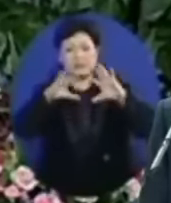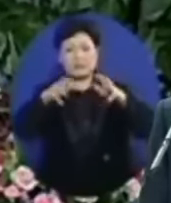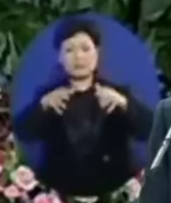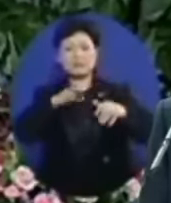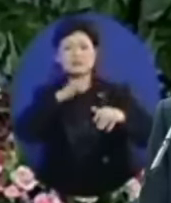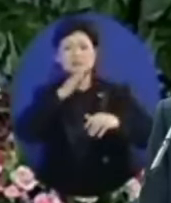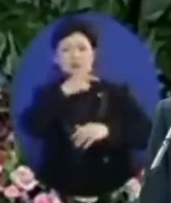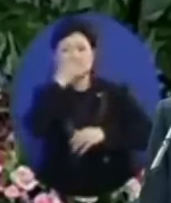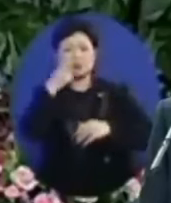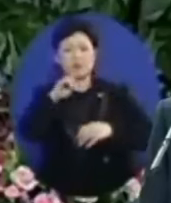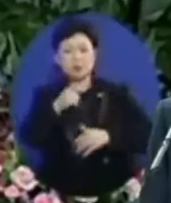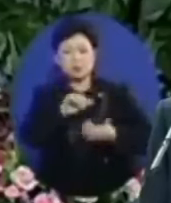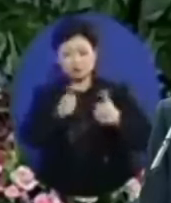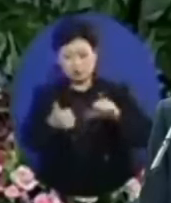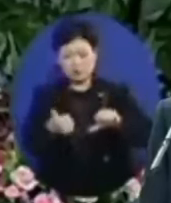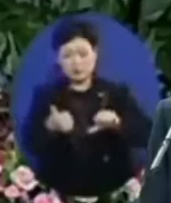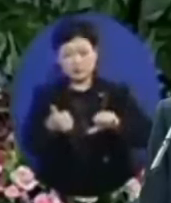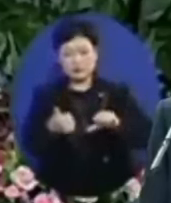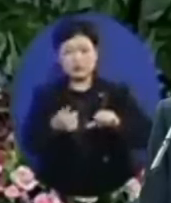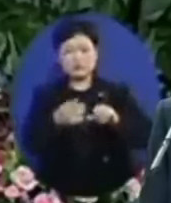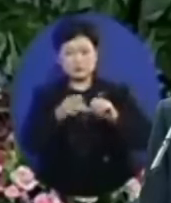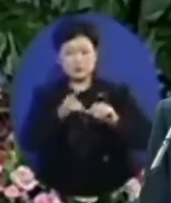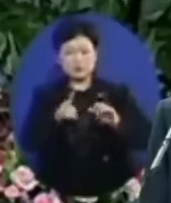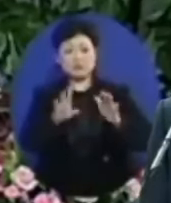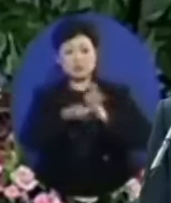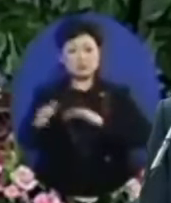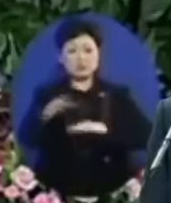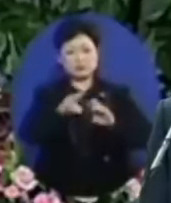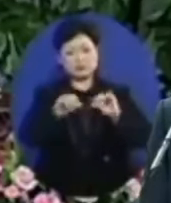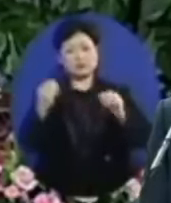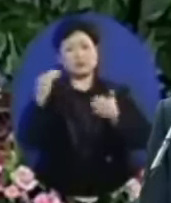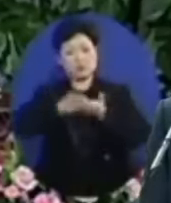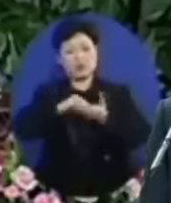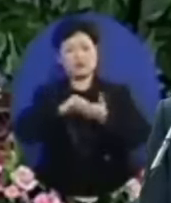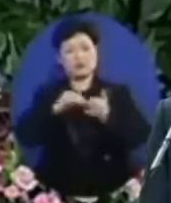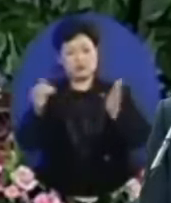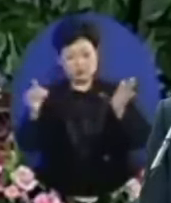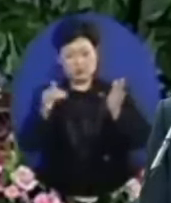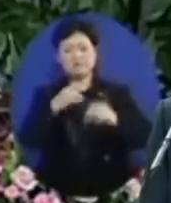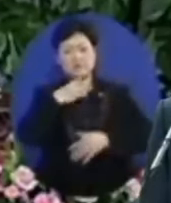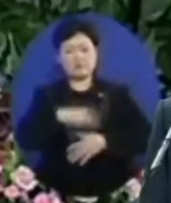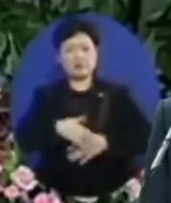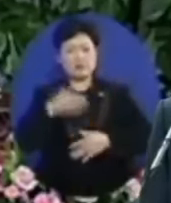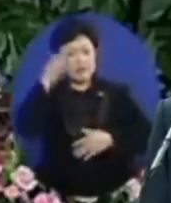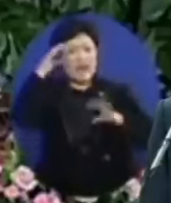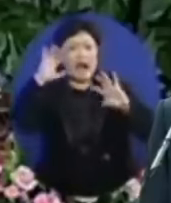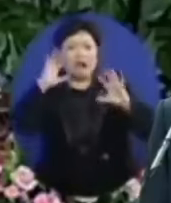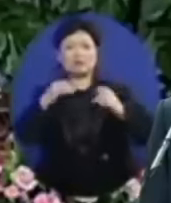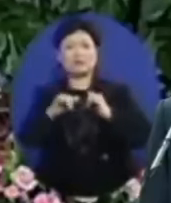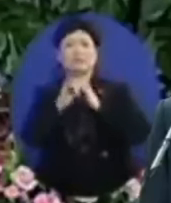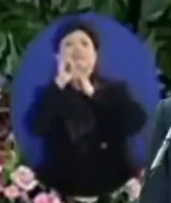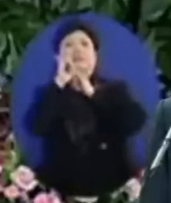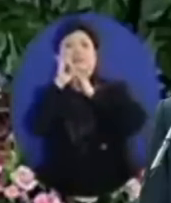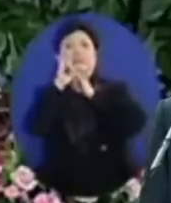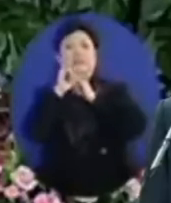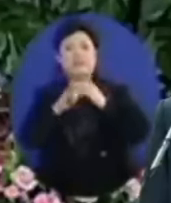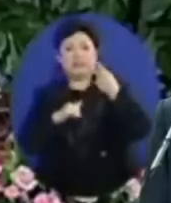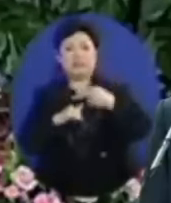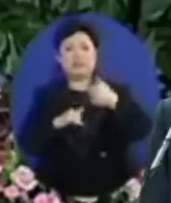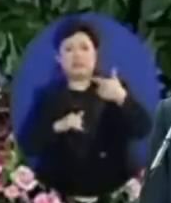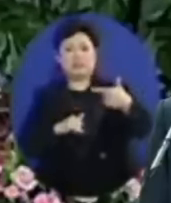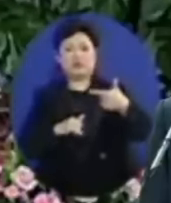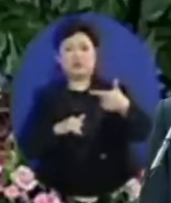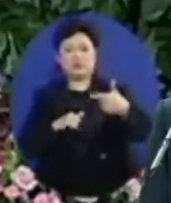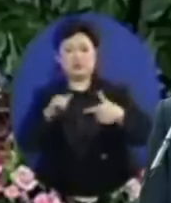해도 죽으면 그때로서부터 흙으로 들어가고 마는 것입니다. 우리나라의 자살률은 2006년 자료에